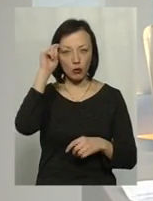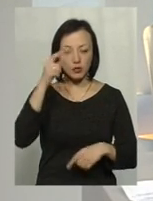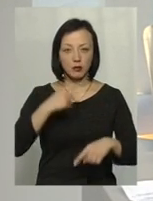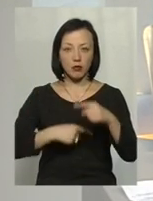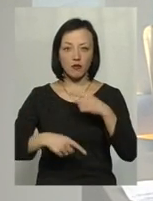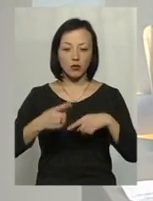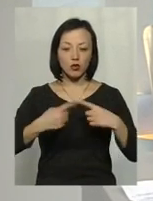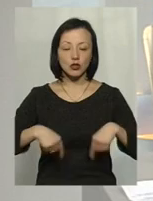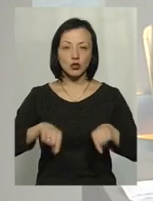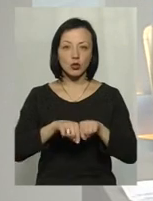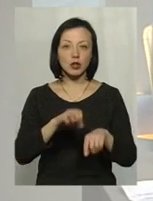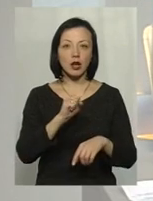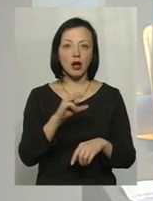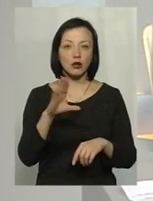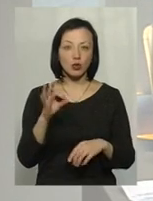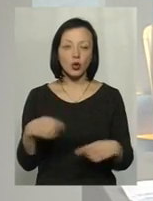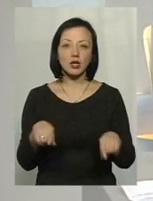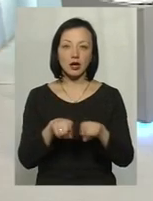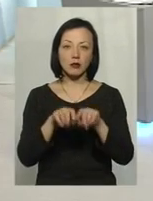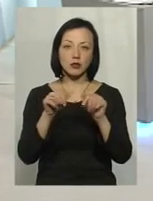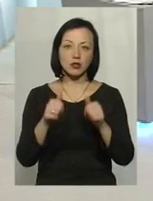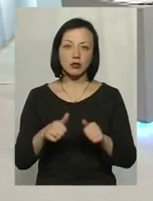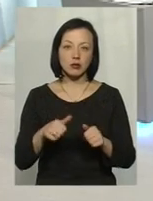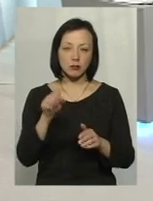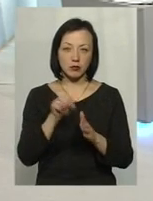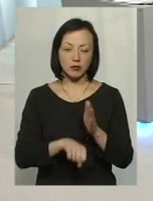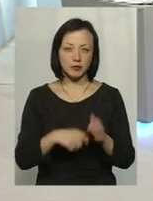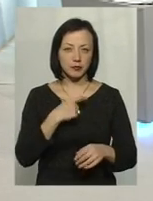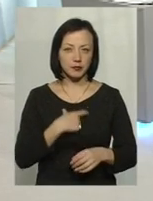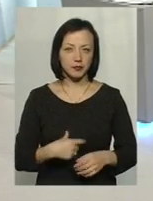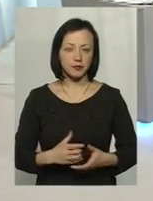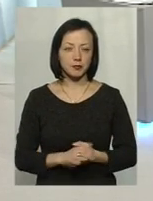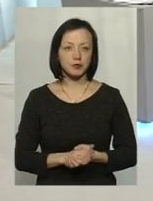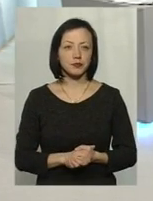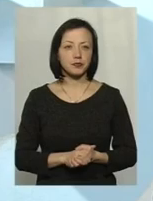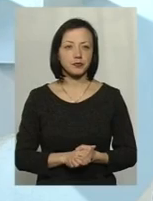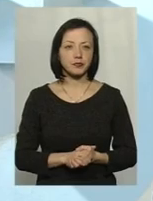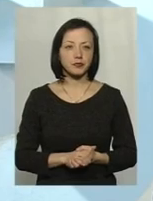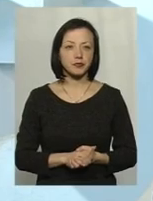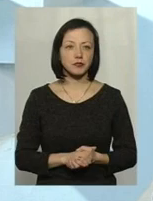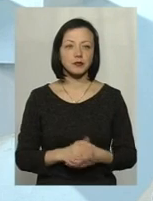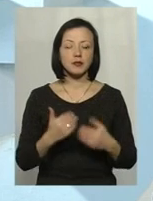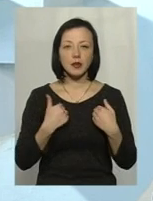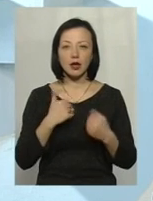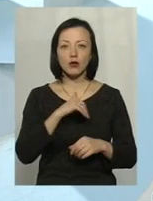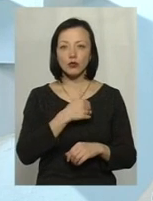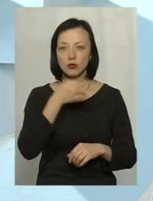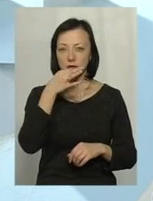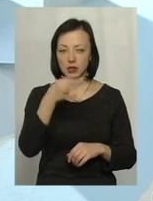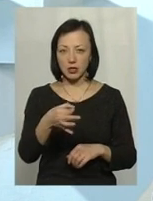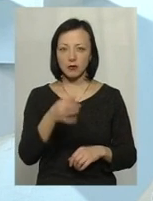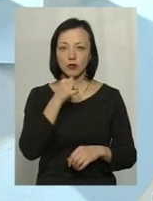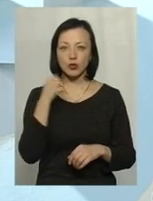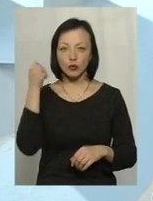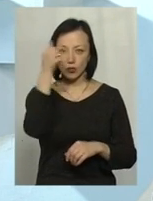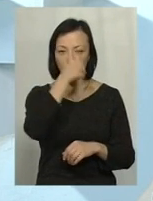повернулися з зони АТО, таким чином покінчили життя. Ну, я хочу констатувати той факт, що дійсно в нас в минулому